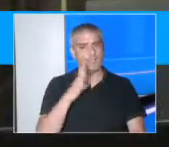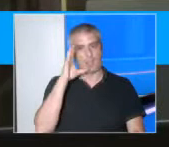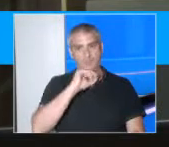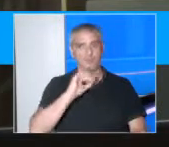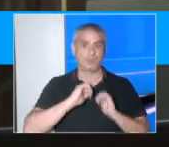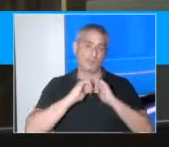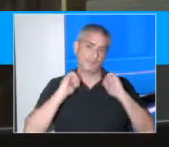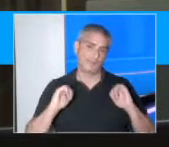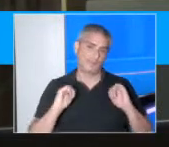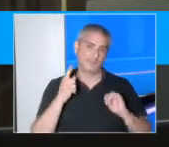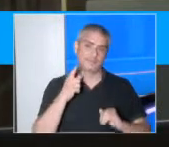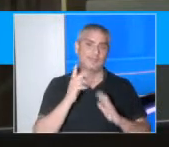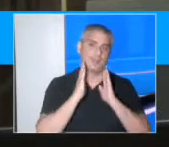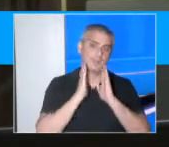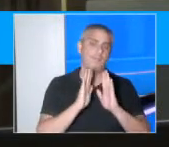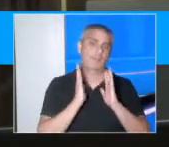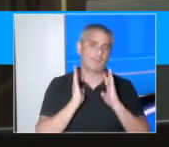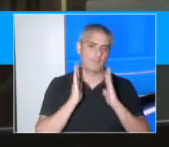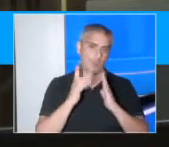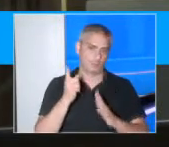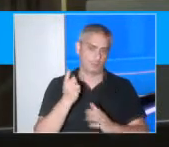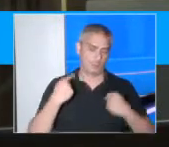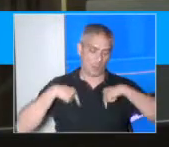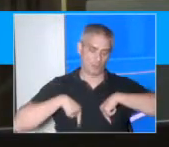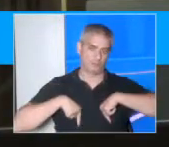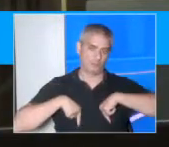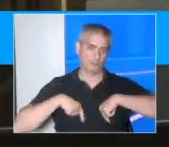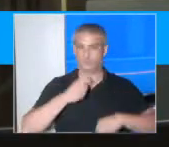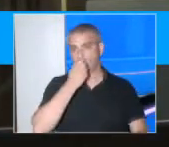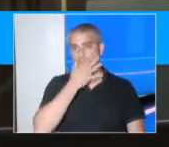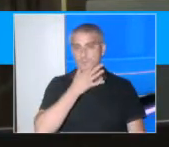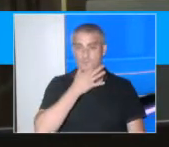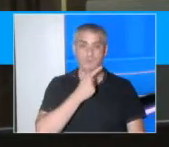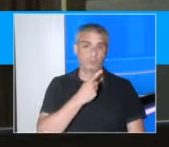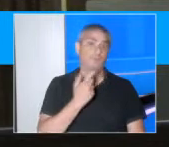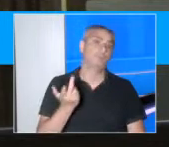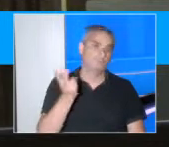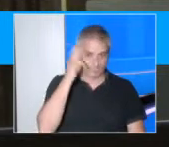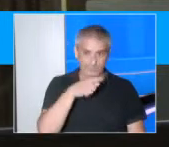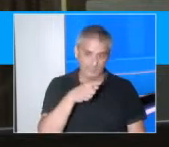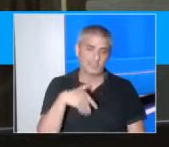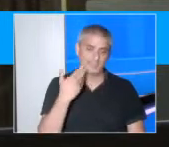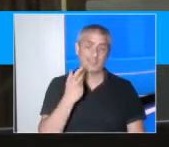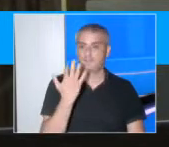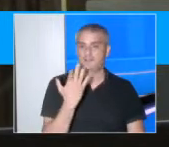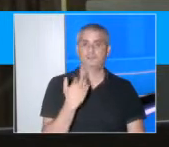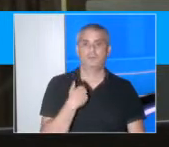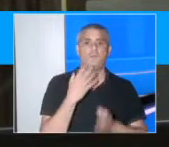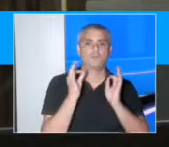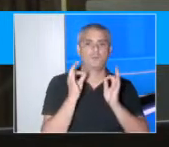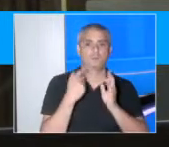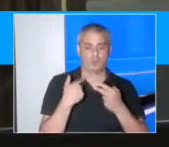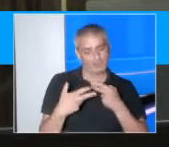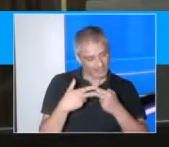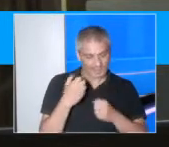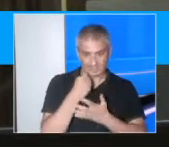אג'נדה נפרדת, אלא היא נאמנה מאוד ליו"ר רע"מ מנסור עבאס. אז במובן הזה יהיה, כשאנחנו, במיוחד כשאנחנו